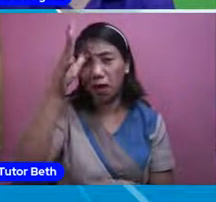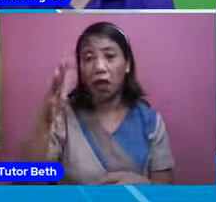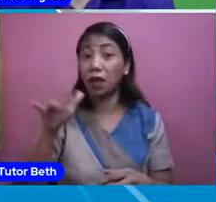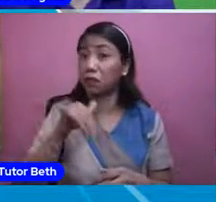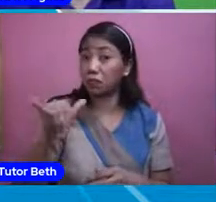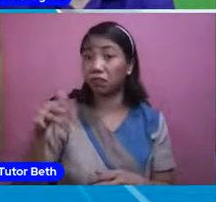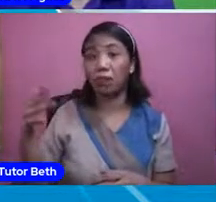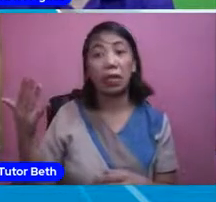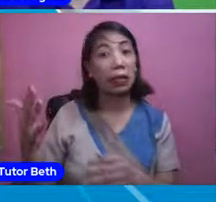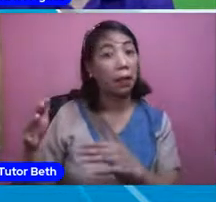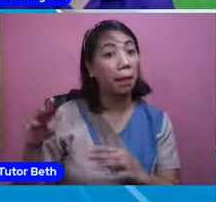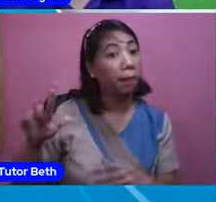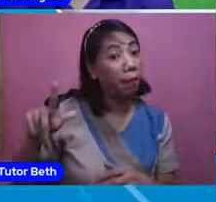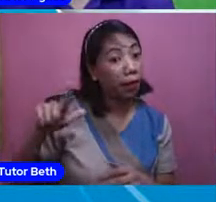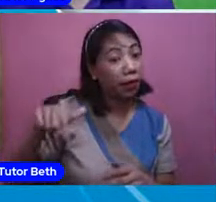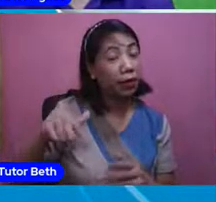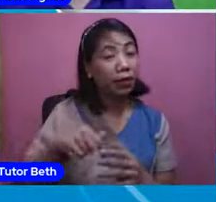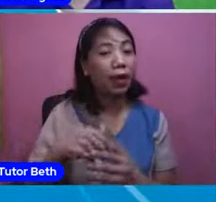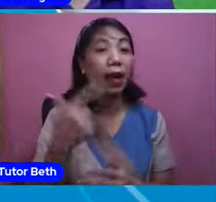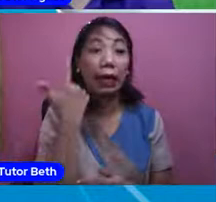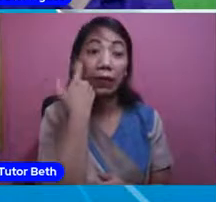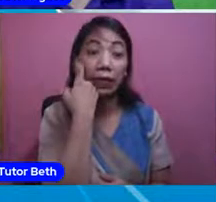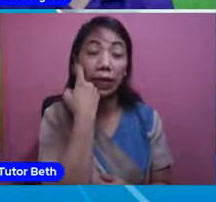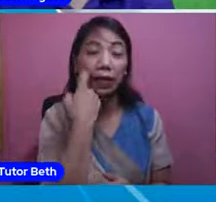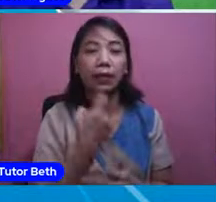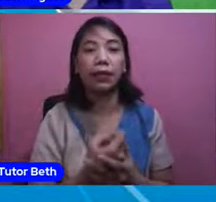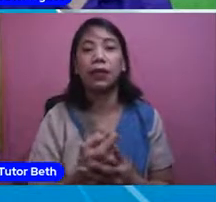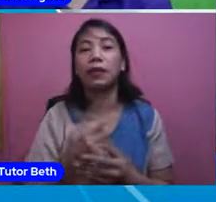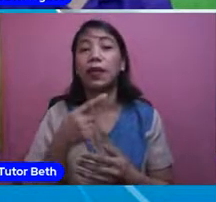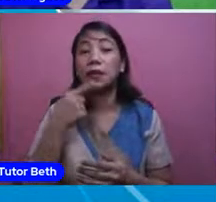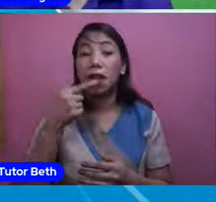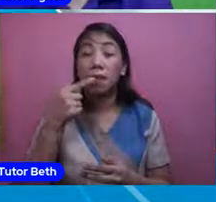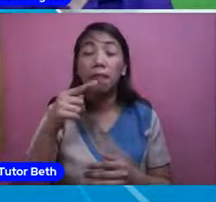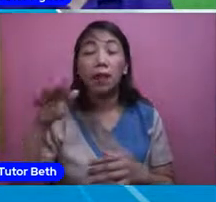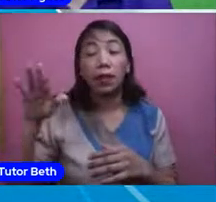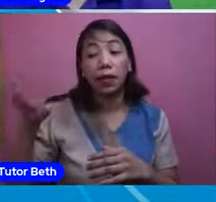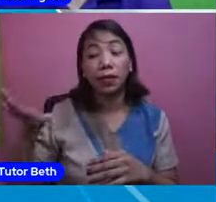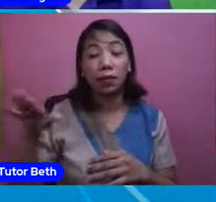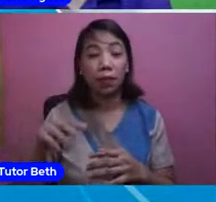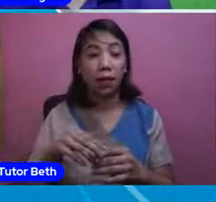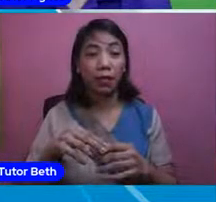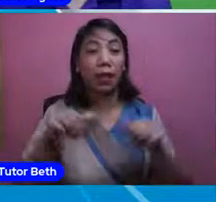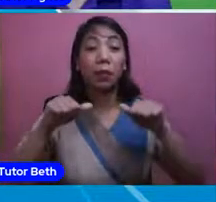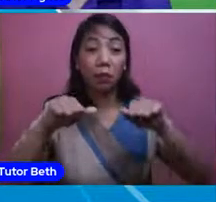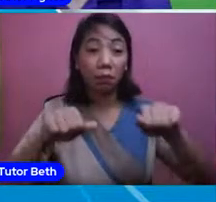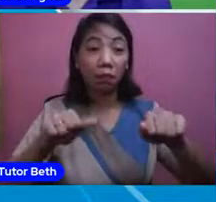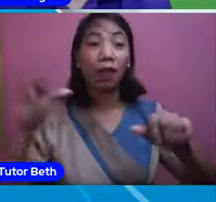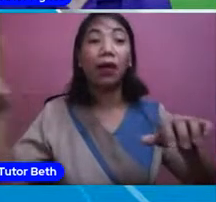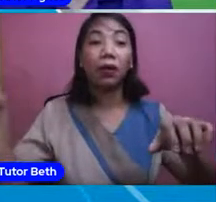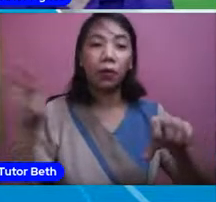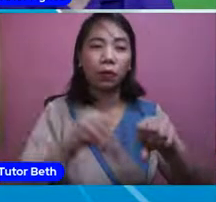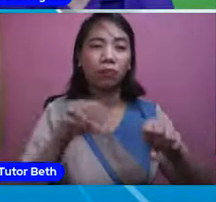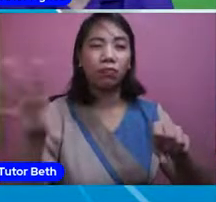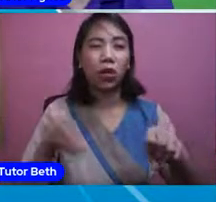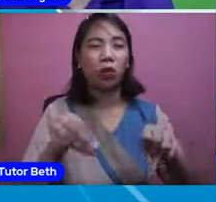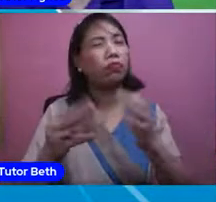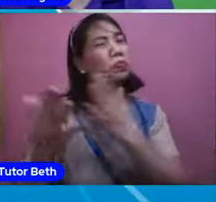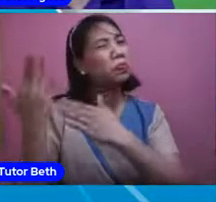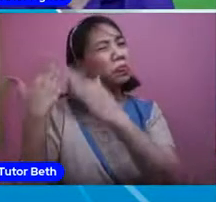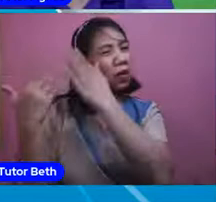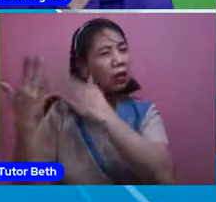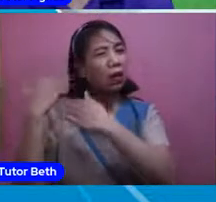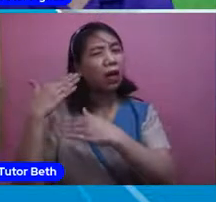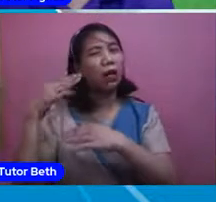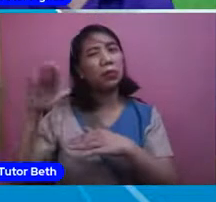So, yung mga bata, sabi nila, nagpupunta sila sa grocery. Siguro, nung maliit pa yung nanay at tatay nila, kapatid nila,